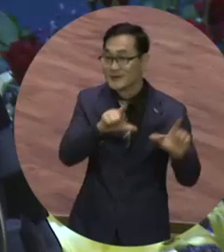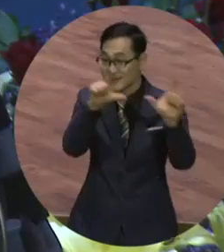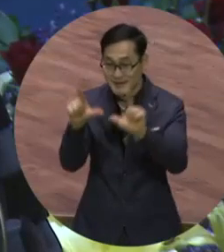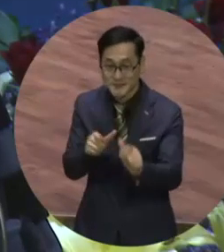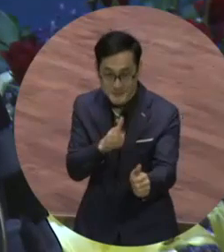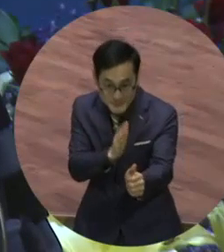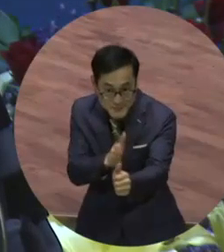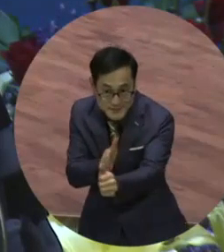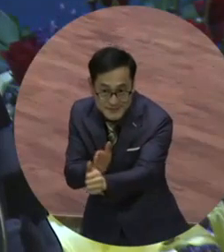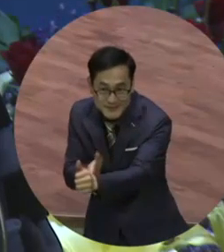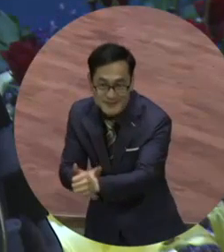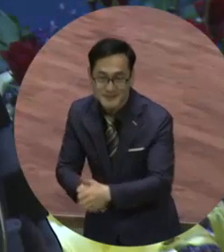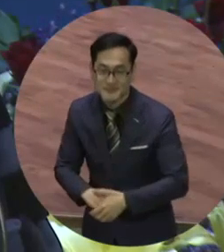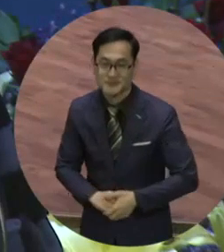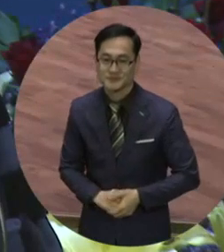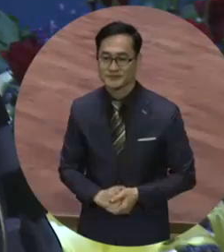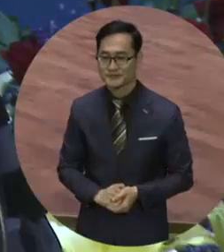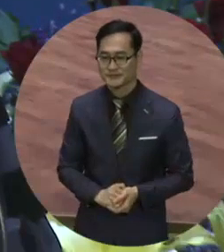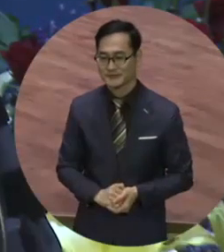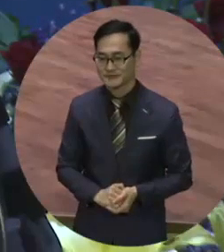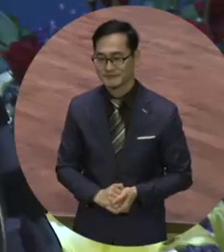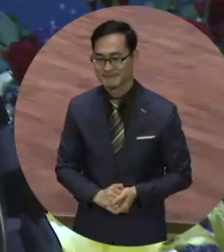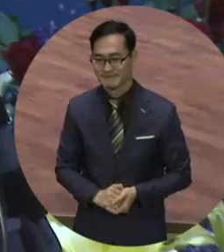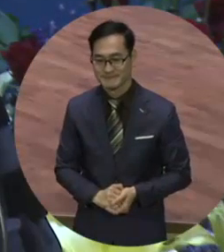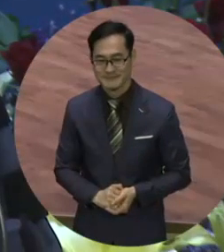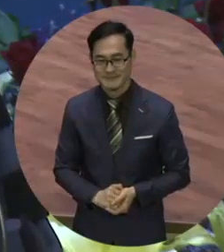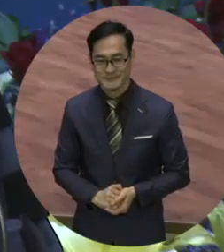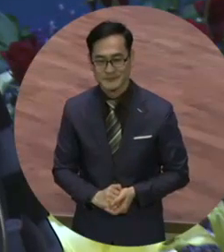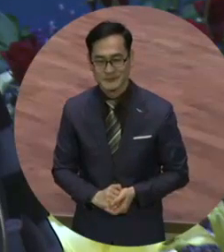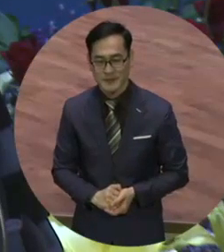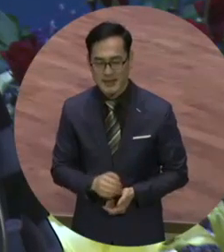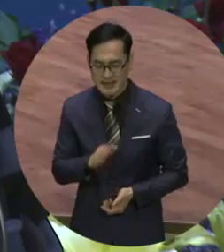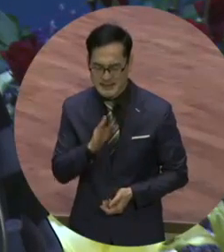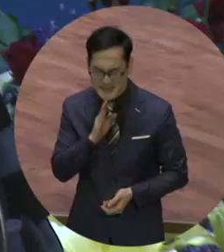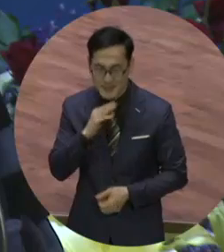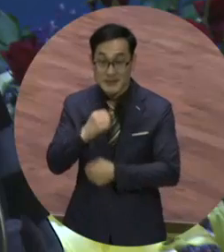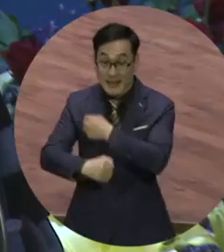자유. 참 자유를 누리는 사람은 달라요.